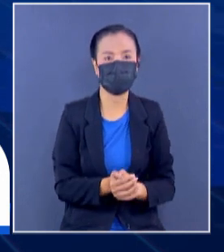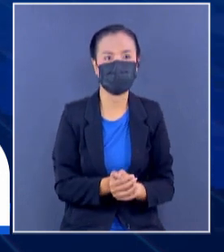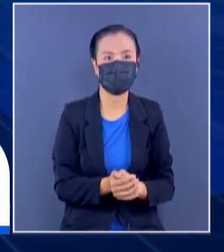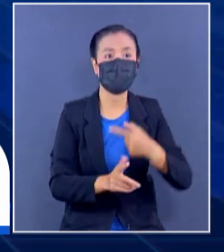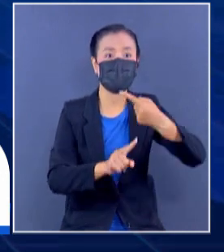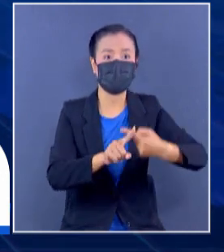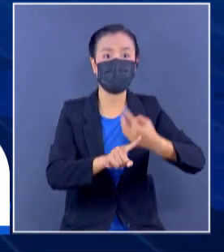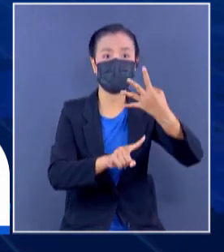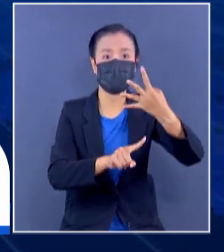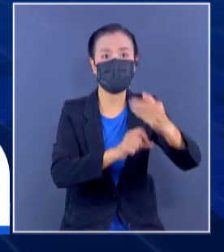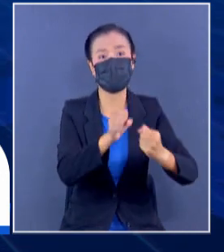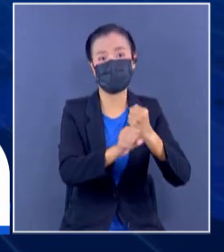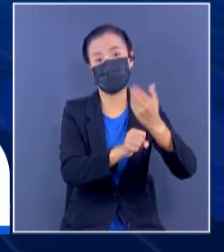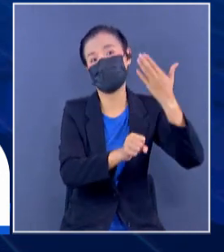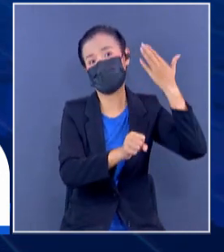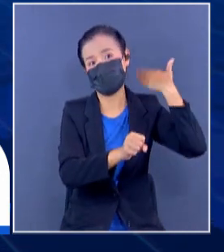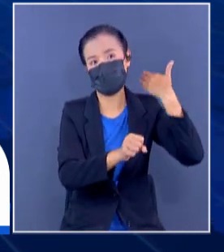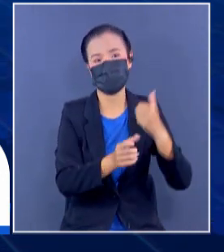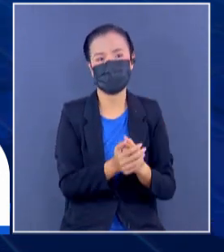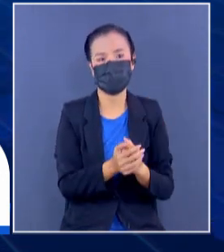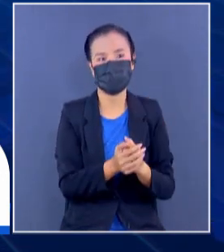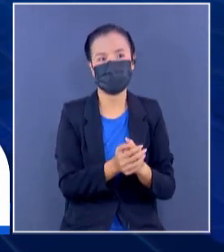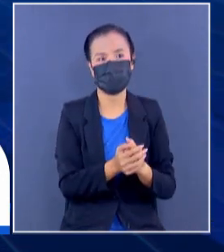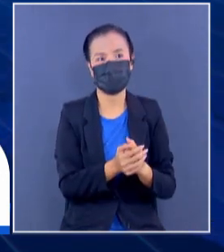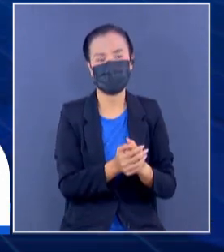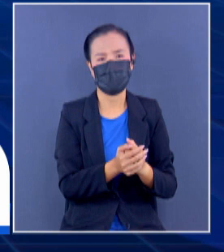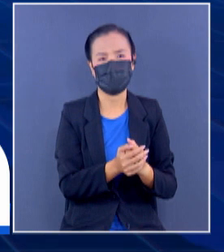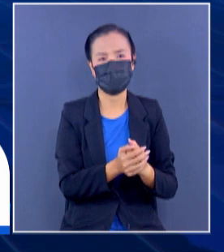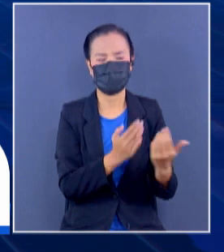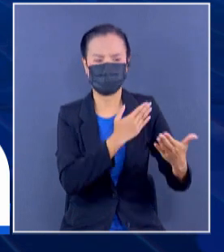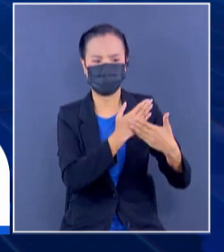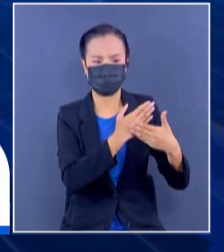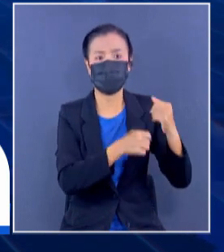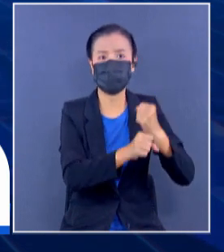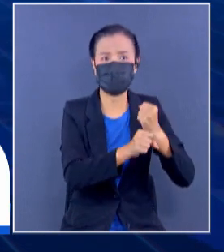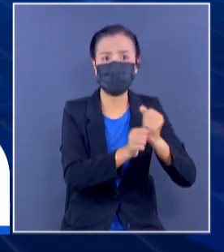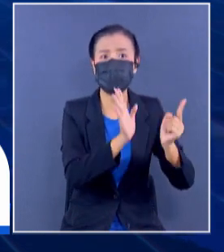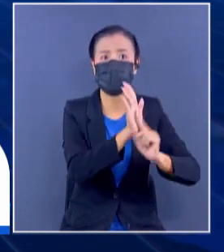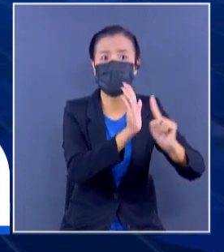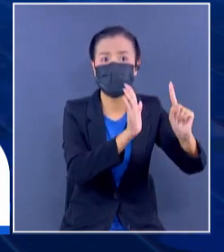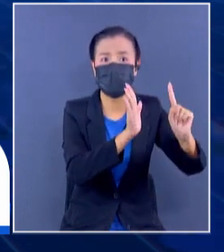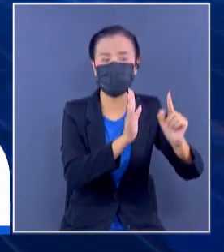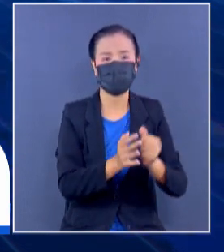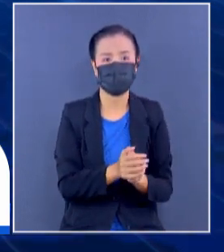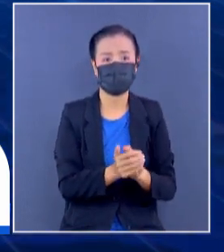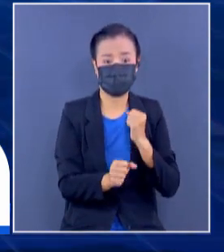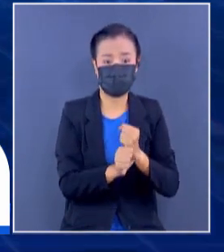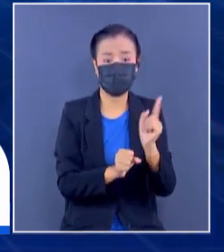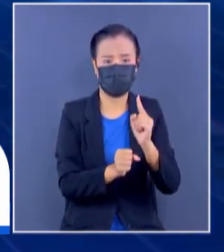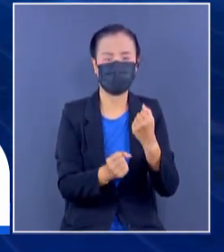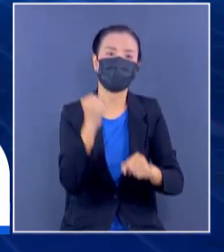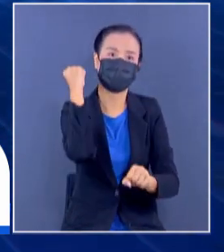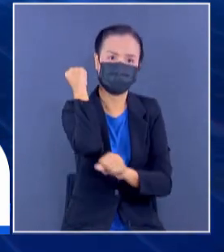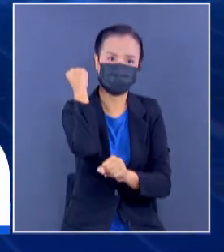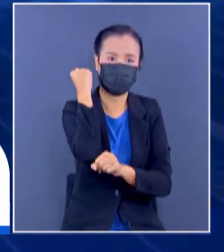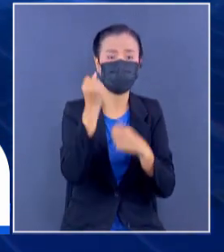เดือนเมษายนปีที่แล้วบอกมีคนชวนไปทำเพียงครั้งเดียวแล้วที่ทำเพราะว่าฐานะยากจ